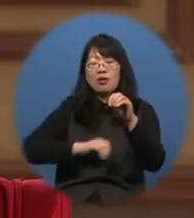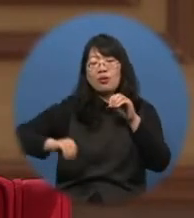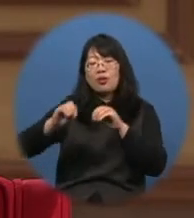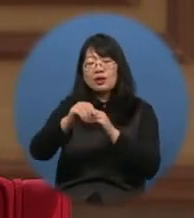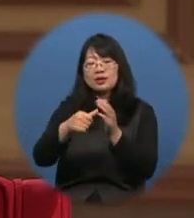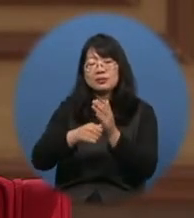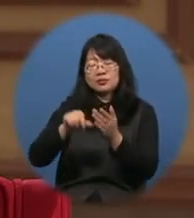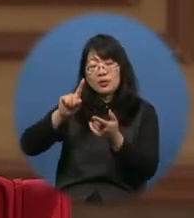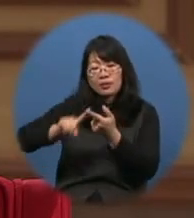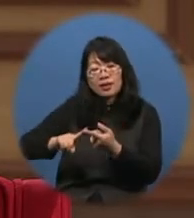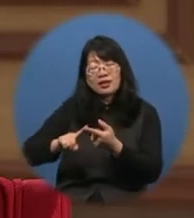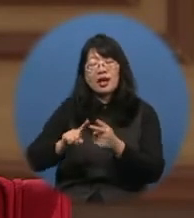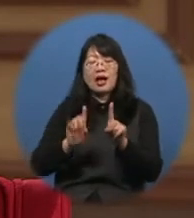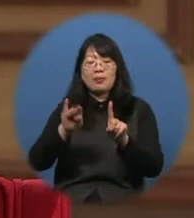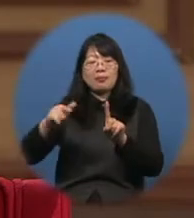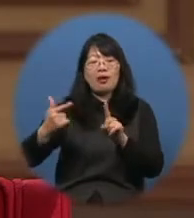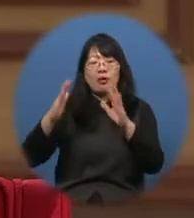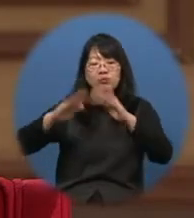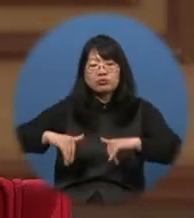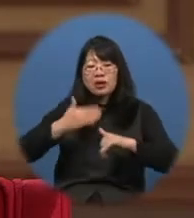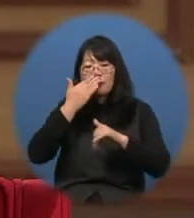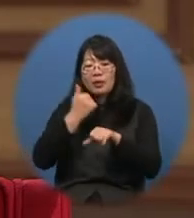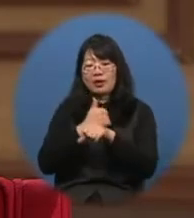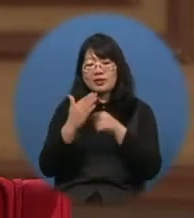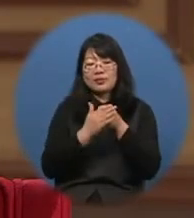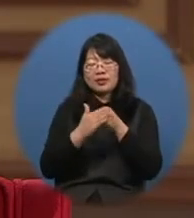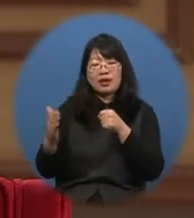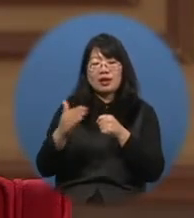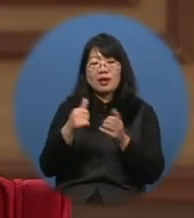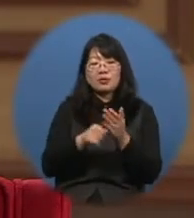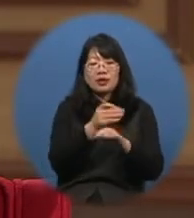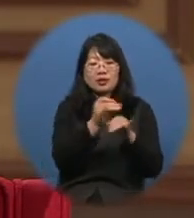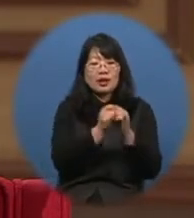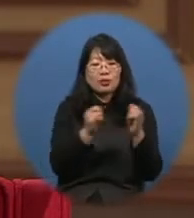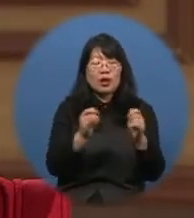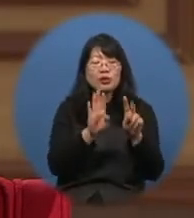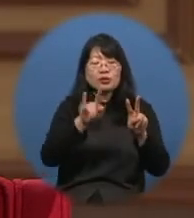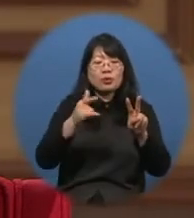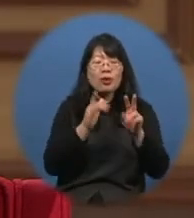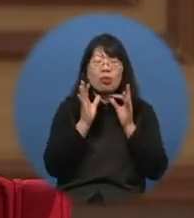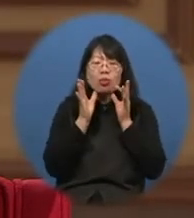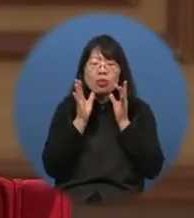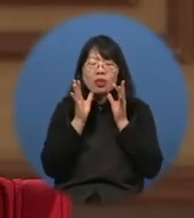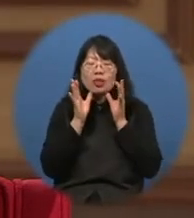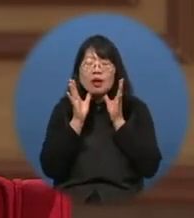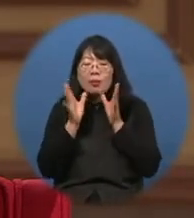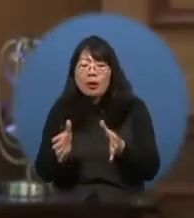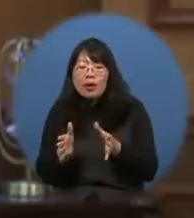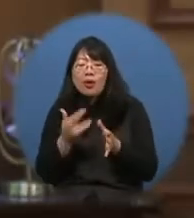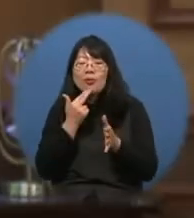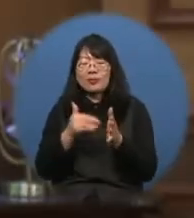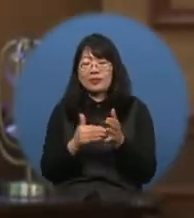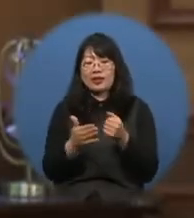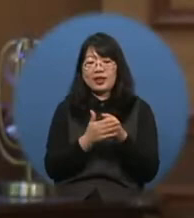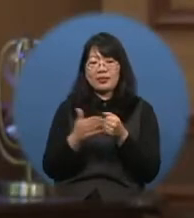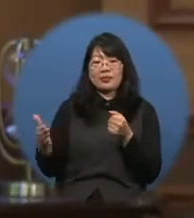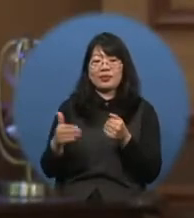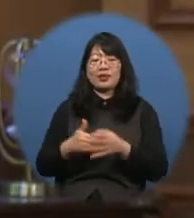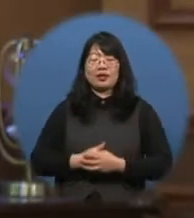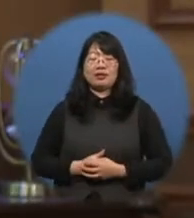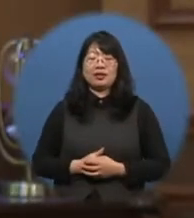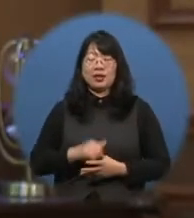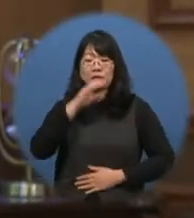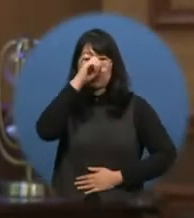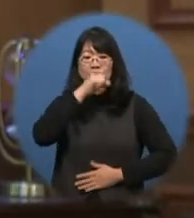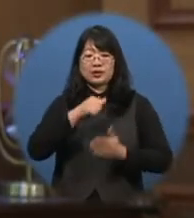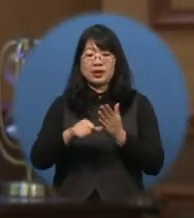그 제품을 한 번에 무너뜨릴 수 있다. 소비자들은 두 번 속지는 않거든요. 그렇죠. 그러니까 뭐 그